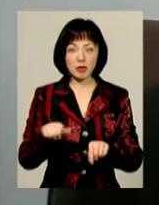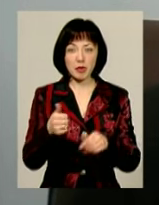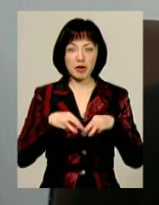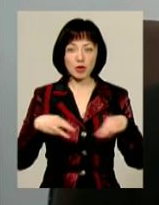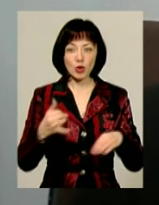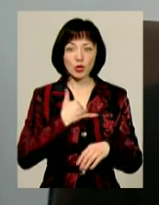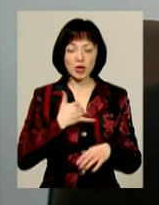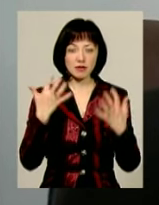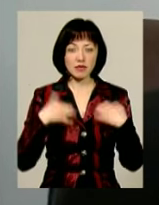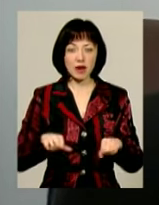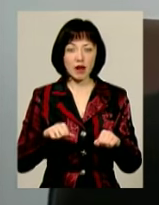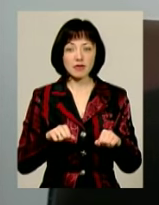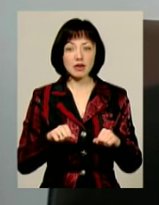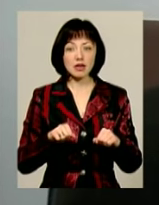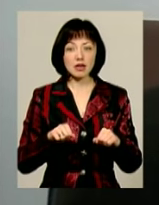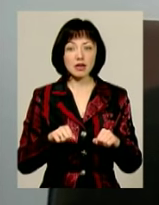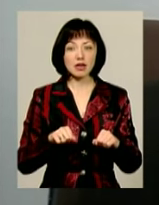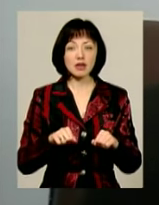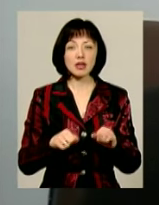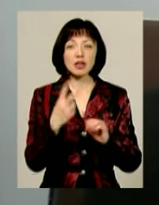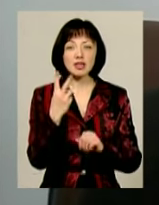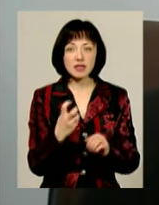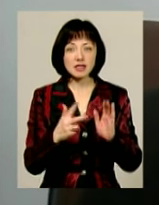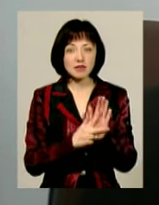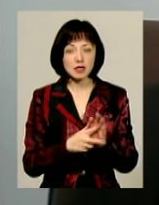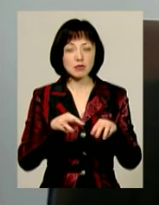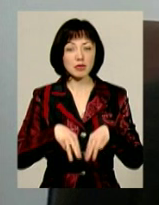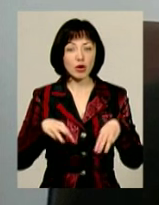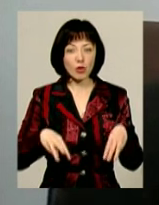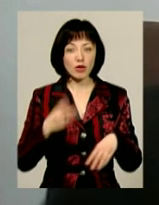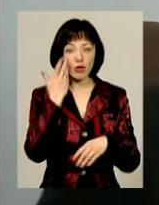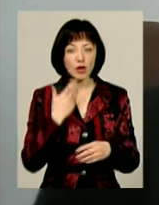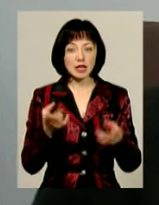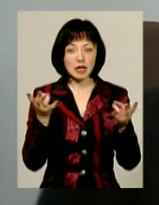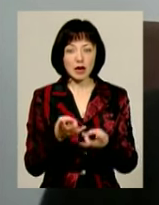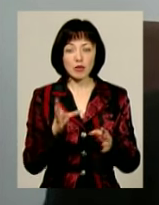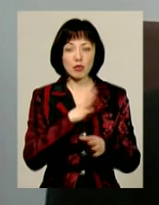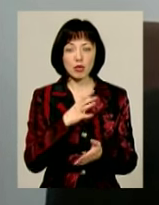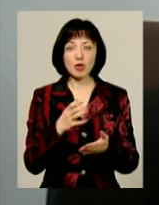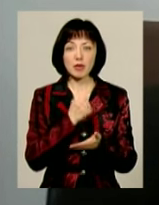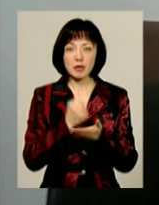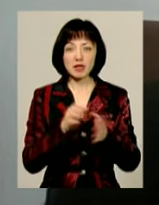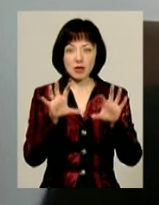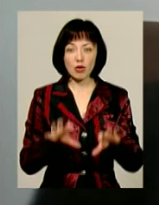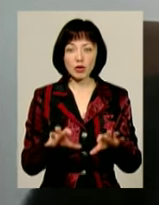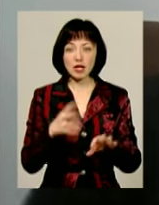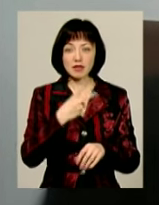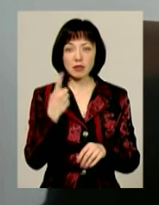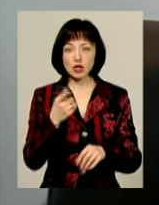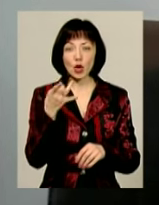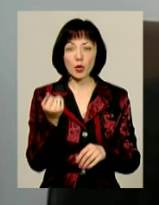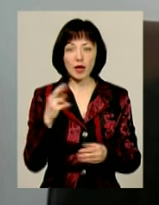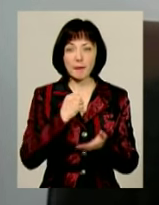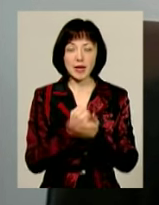нас вкрав в нас в місті 8 мільйонів. І коли треба було приймати закон, вони 28 грудня